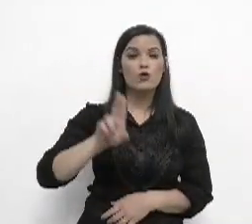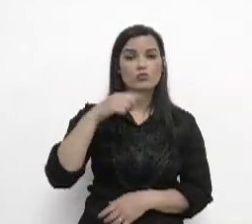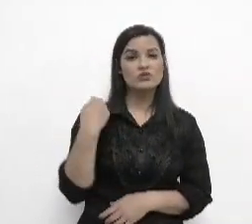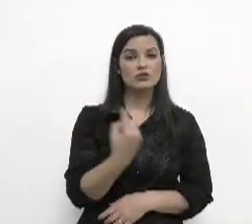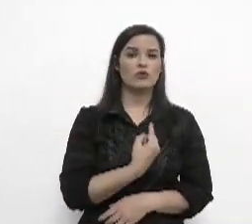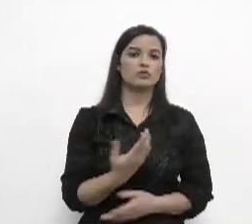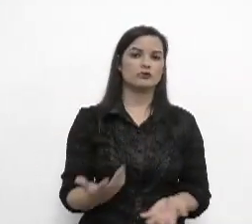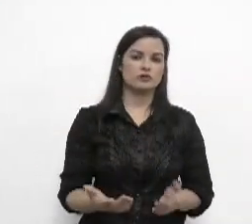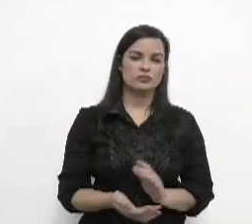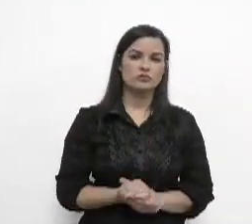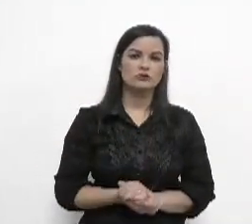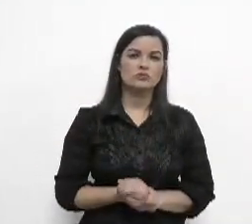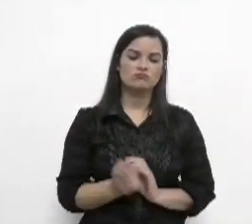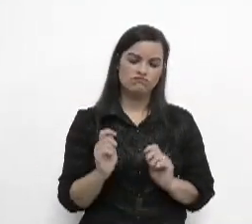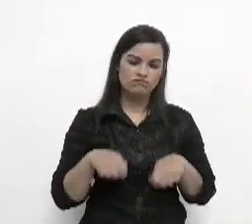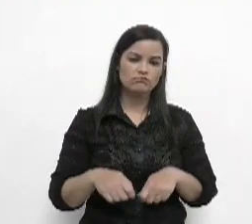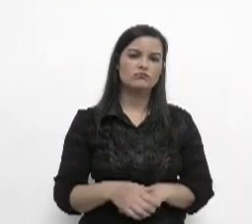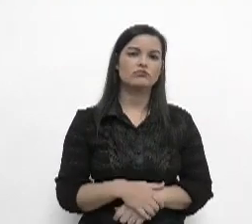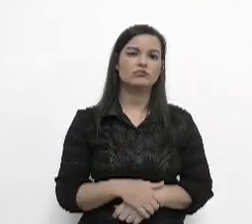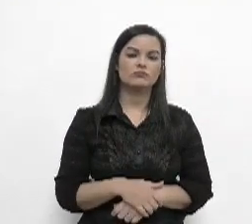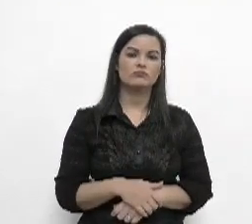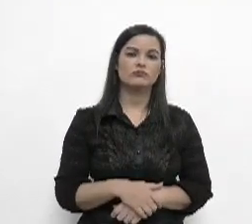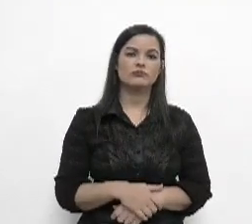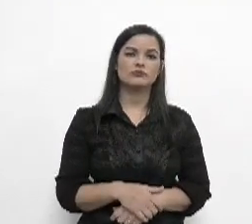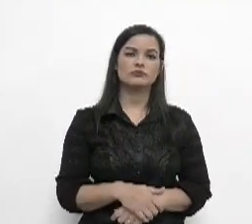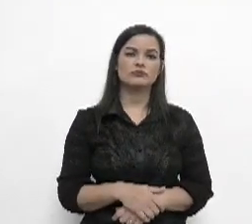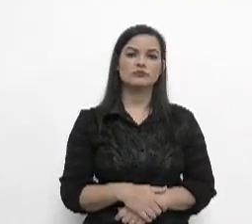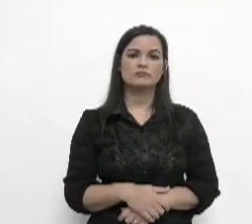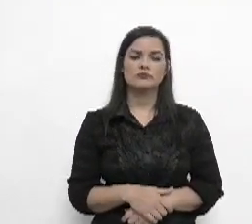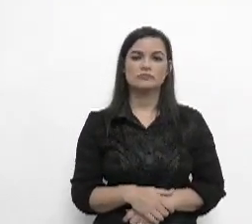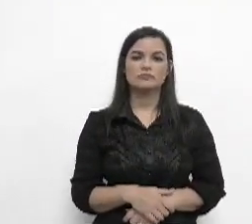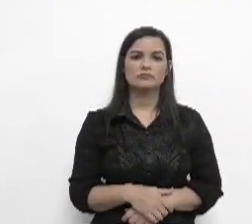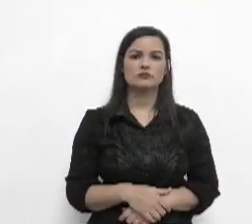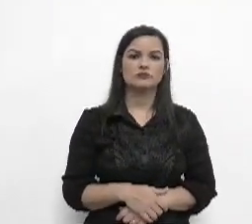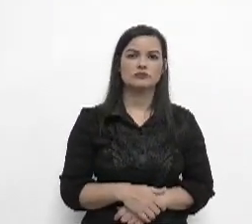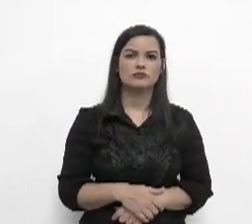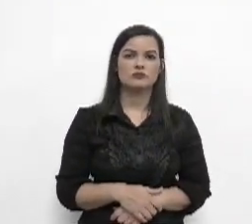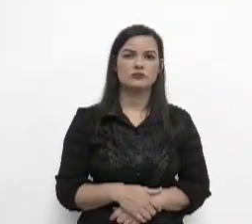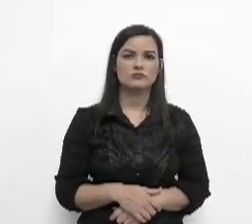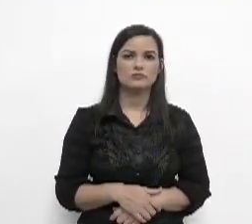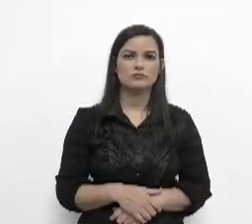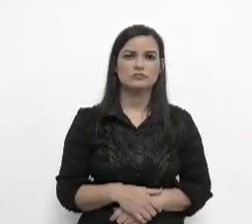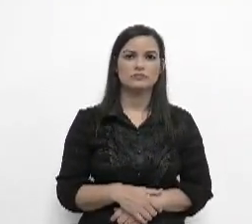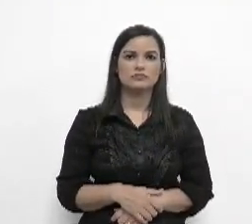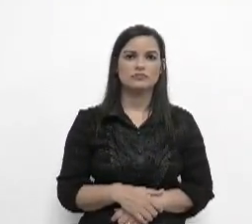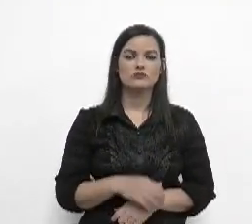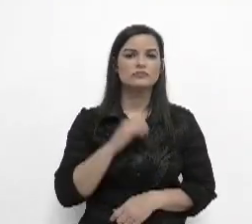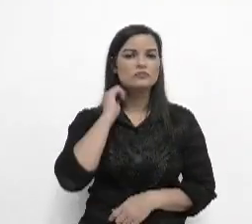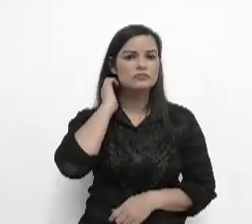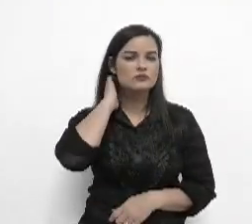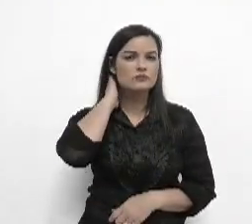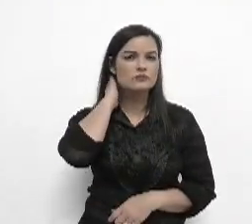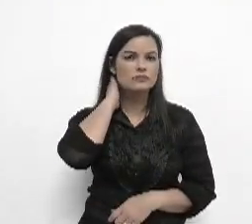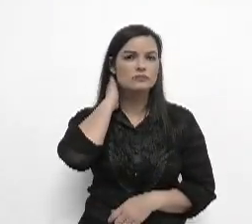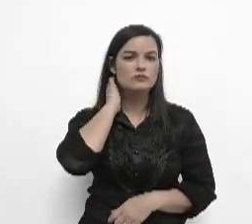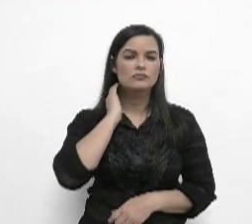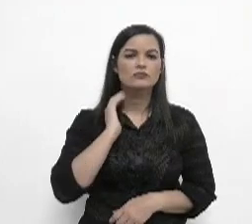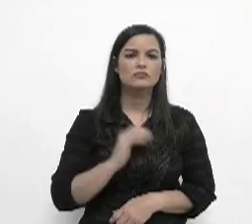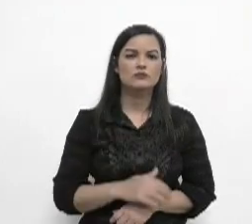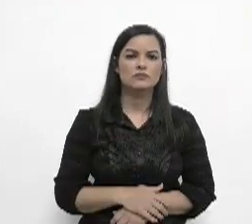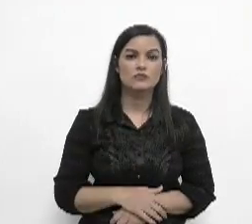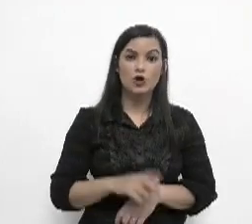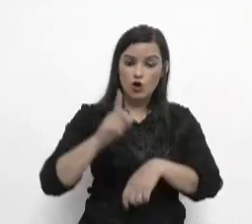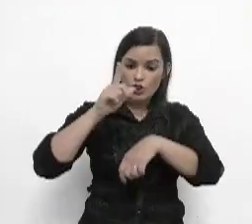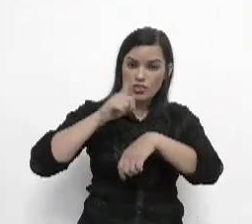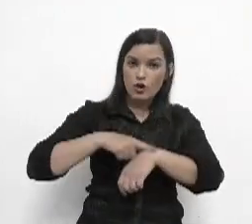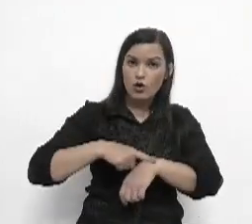예수께서 아나니아에게 내가 사울을 선택했다고 말하는 순간 아나니아의 생각과 태도가 달라집니다. A partir do momento que o